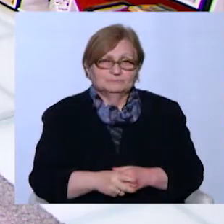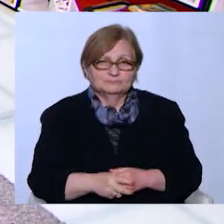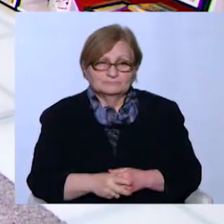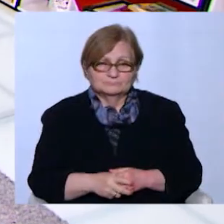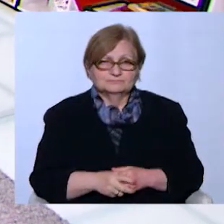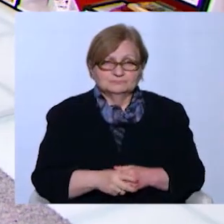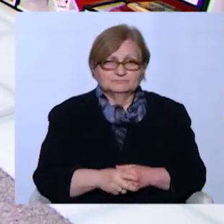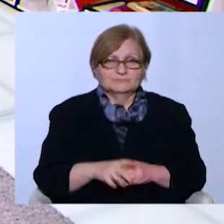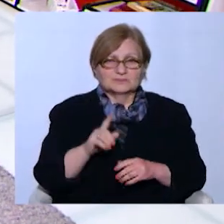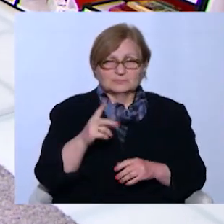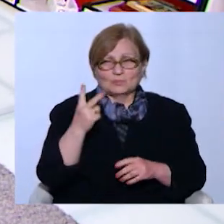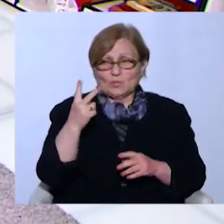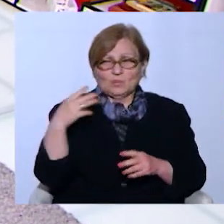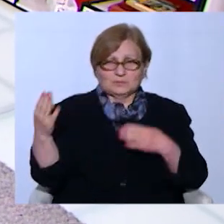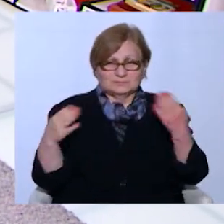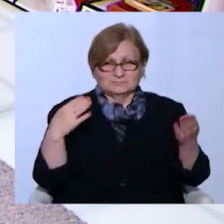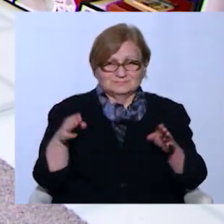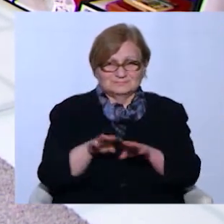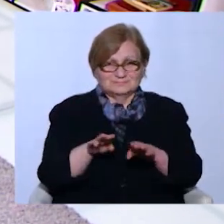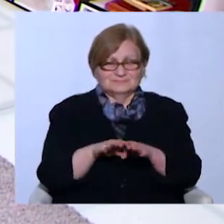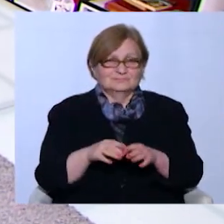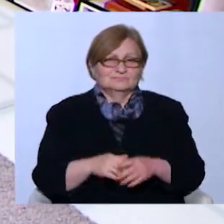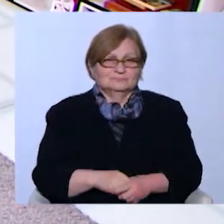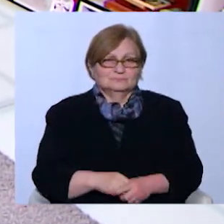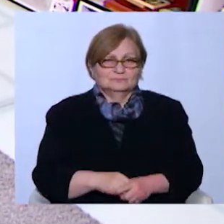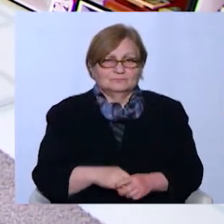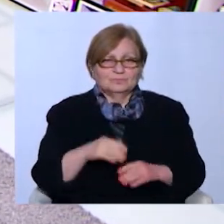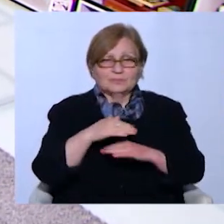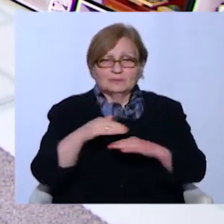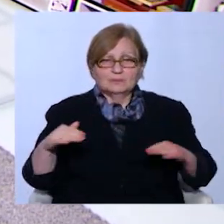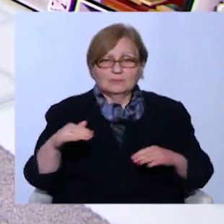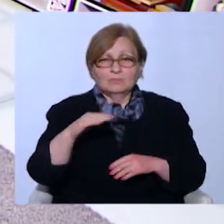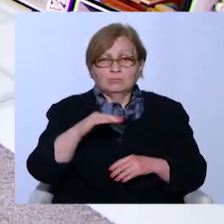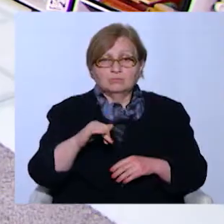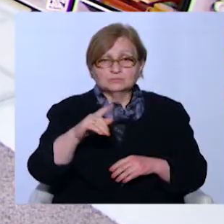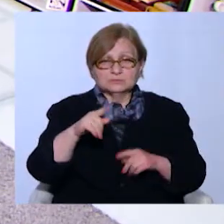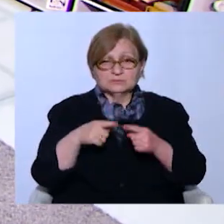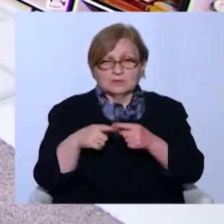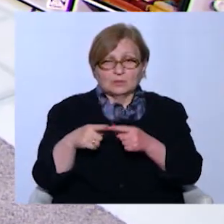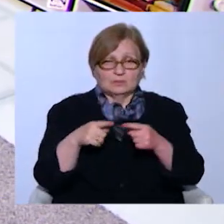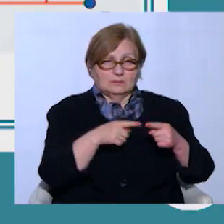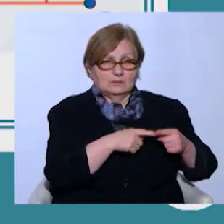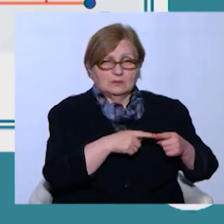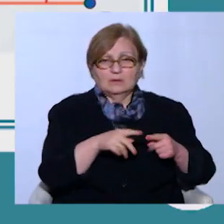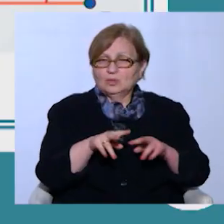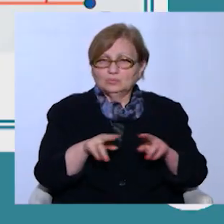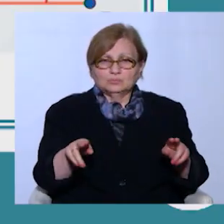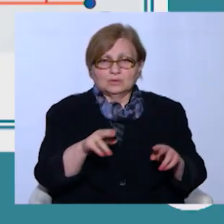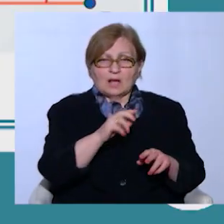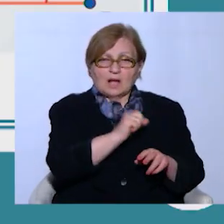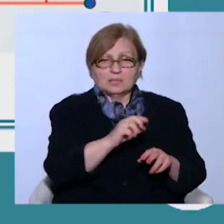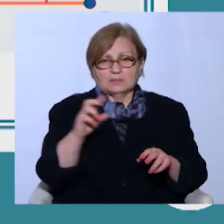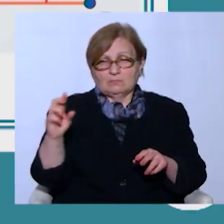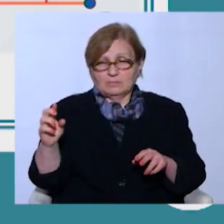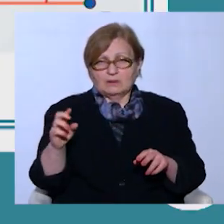ეწოდება ტოლფერდა ტრაპეცია. ტოლფერდა ტრაპეციაში ფუძესთან მდებარე კუთხეები ტოლია. კუთხე A და კუთხე D ერთმანეთის